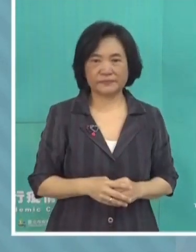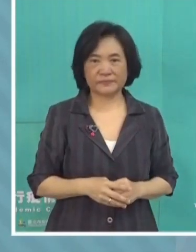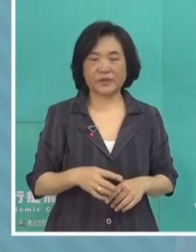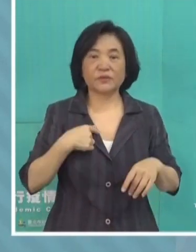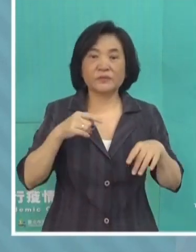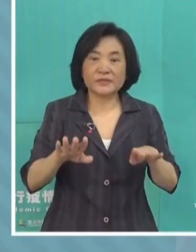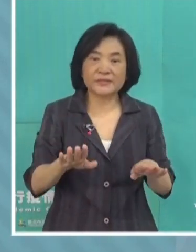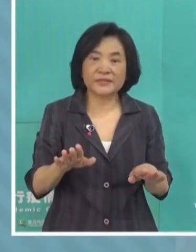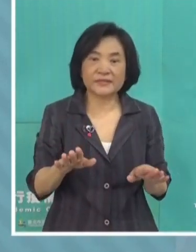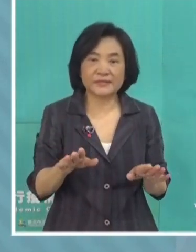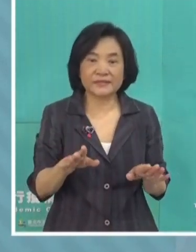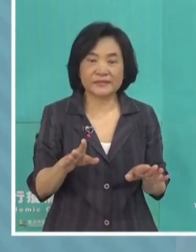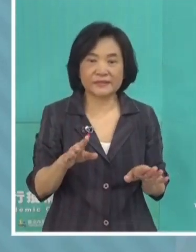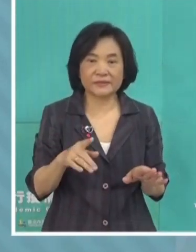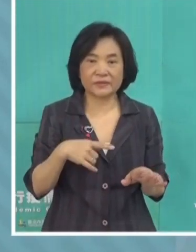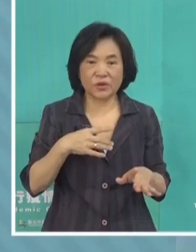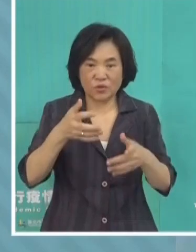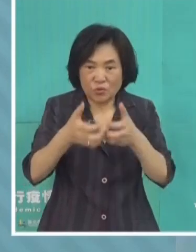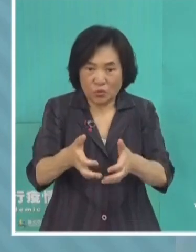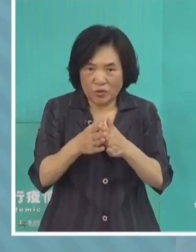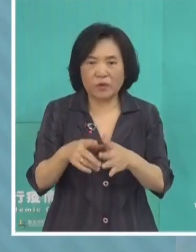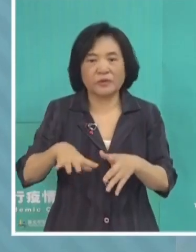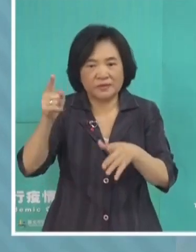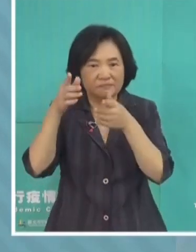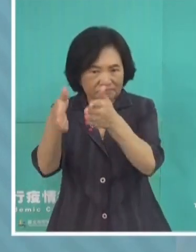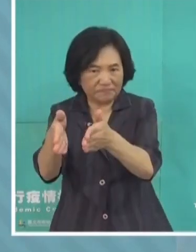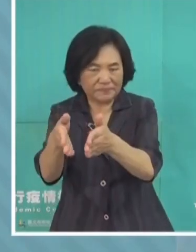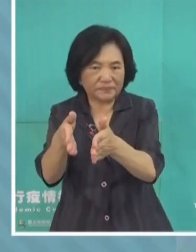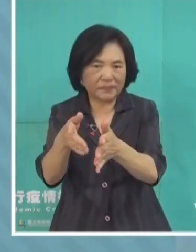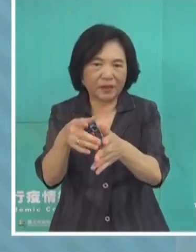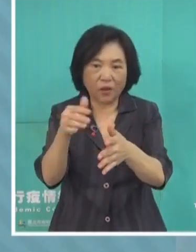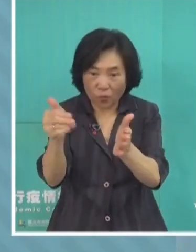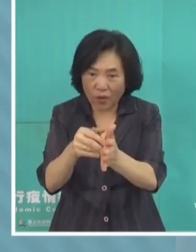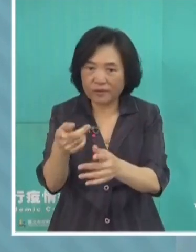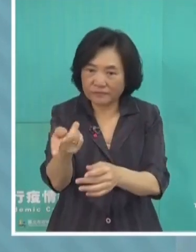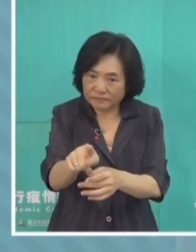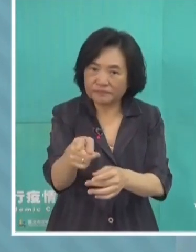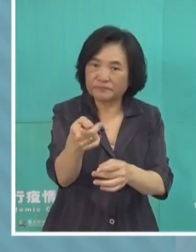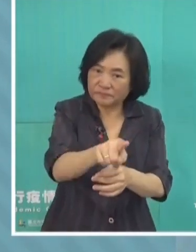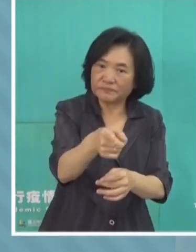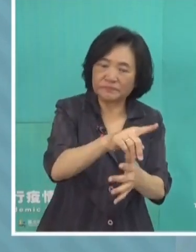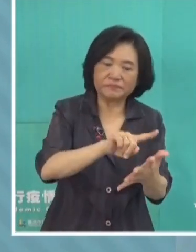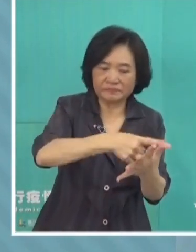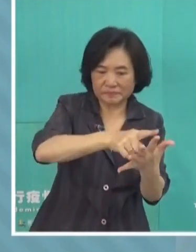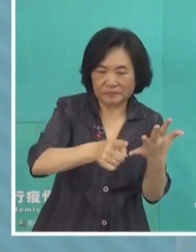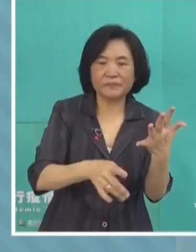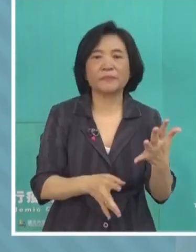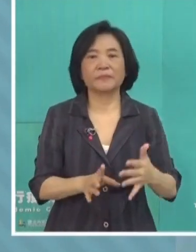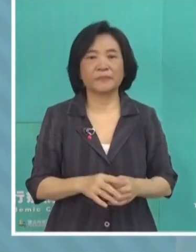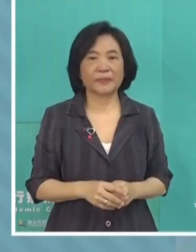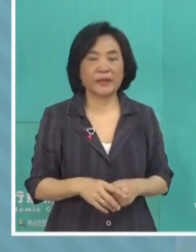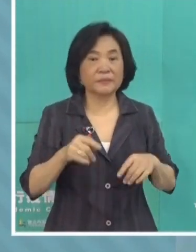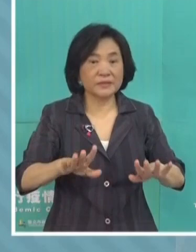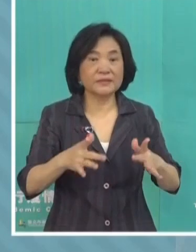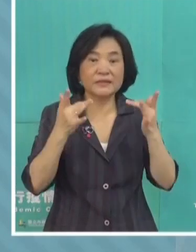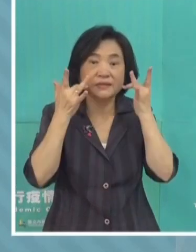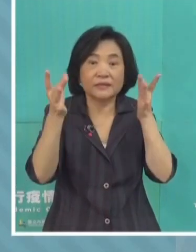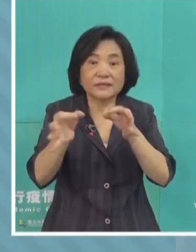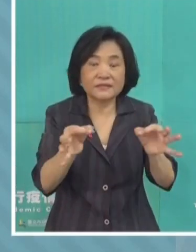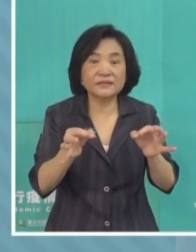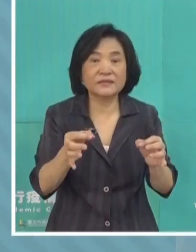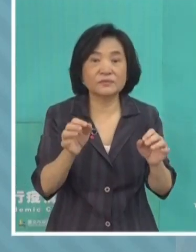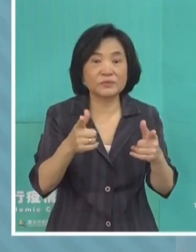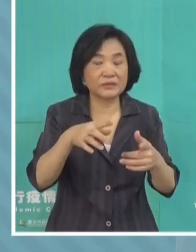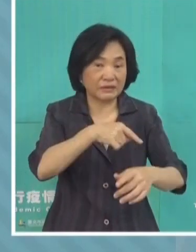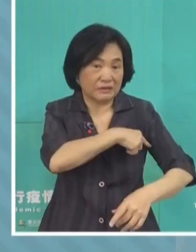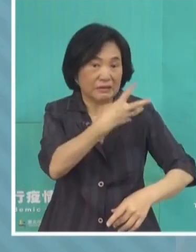们从那个最重要先处理，处理完哦，到最后再处理市场。你看我们现在市场，你知道，我们也不是说